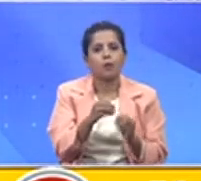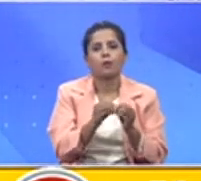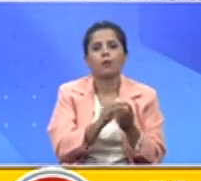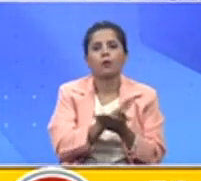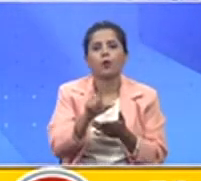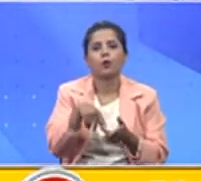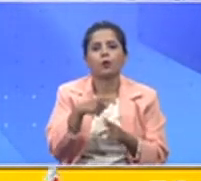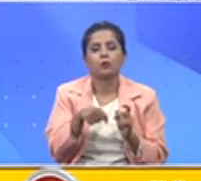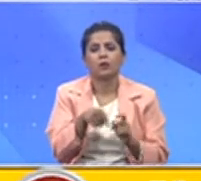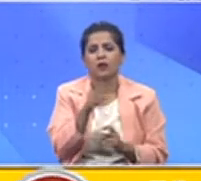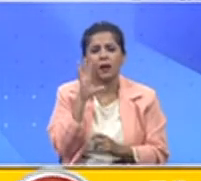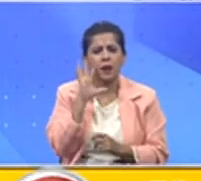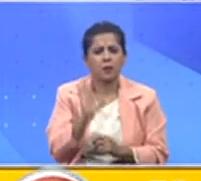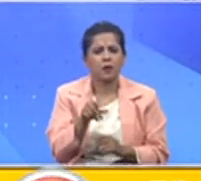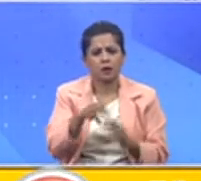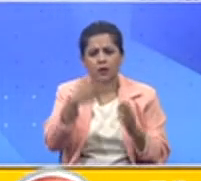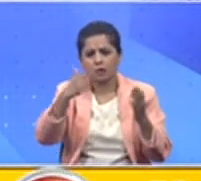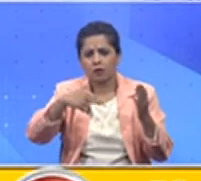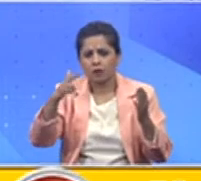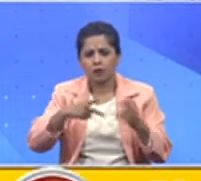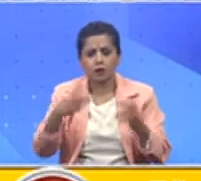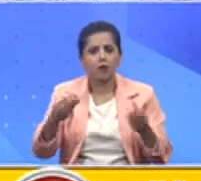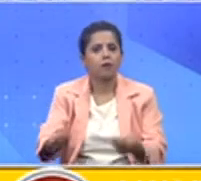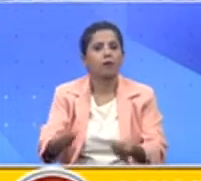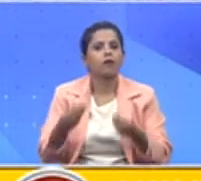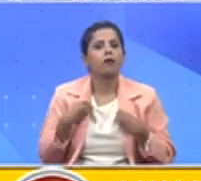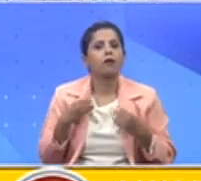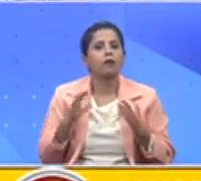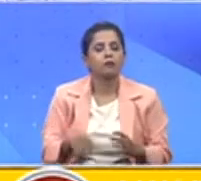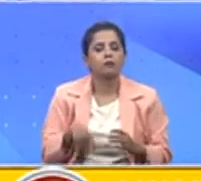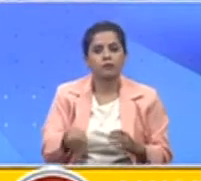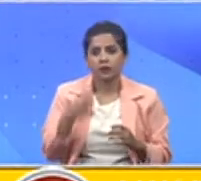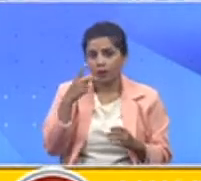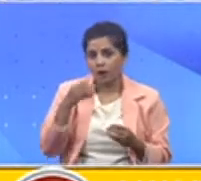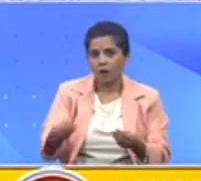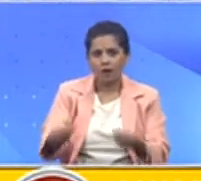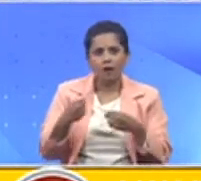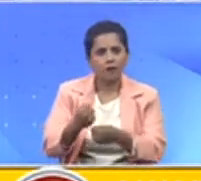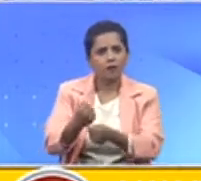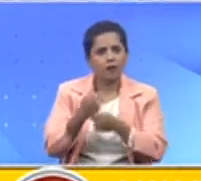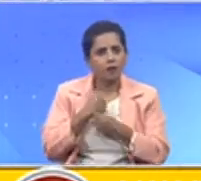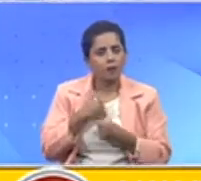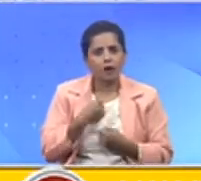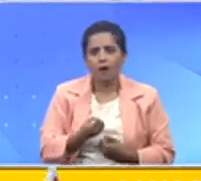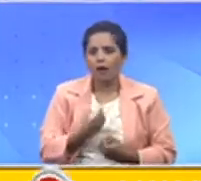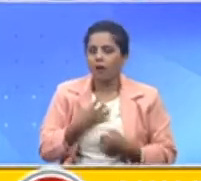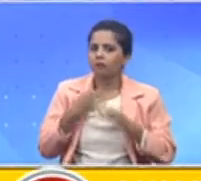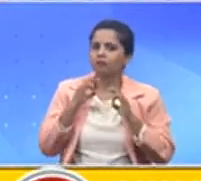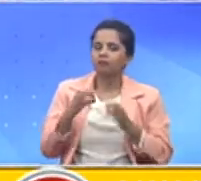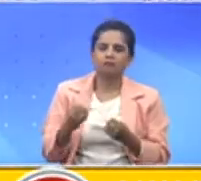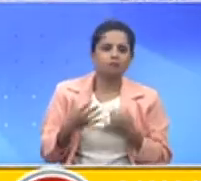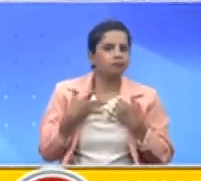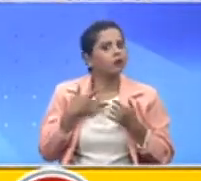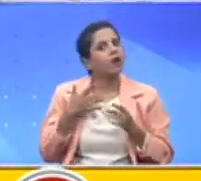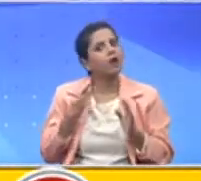पत्र पर एक अनूठी कलाकृती भेंट की थी, ये उपहार पाकर मैं भी बहुत अभीबूत हो गया, आखिर